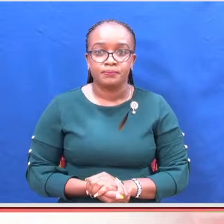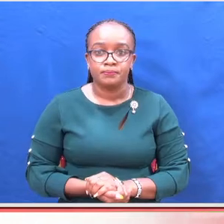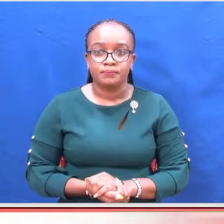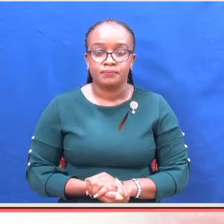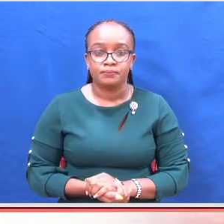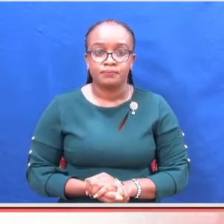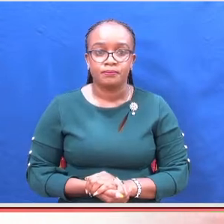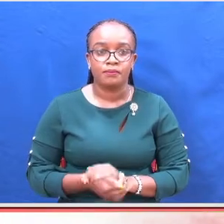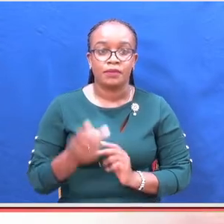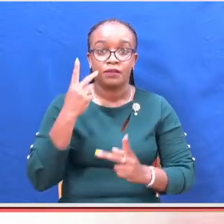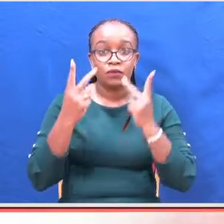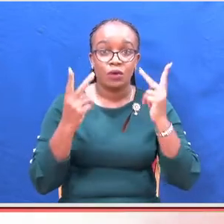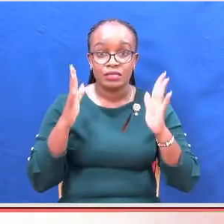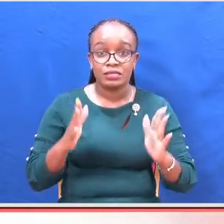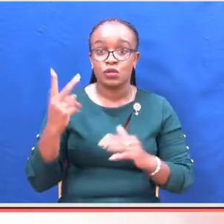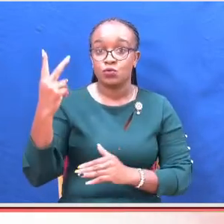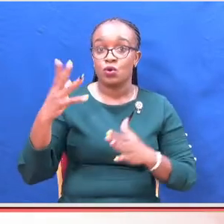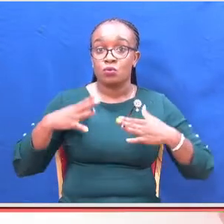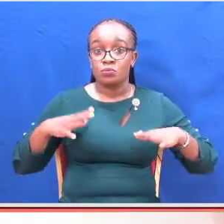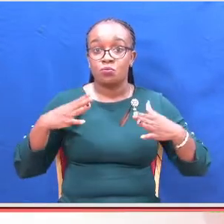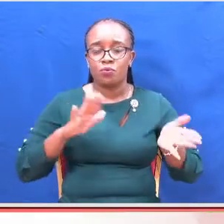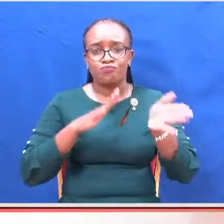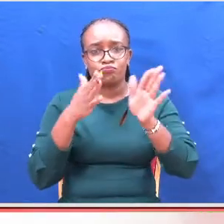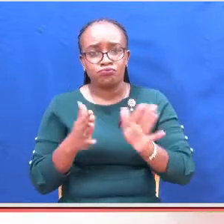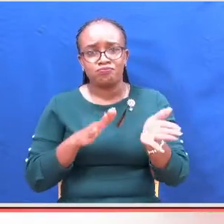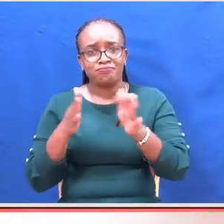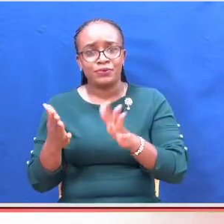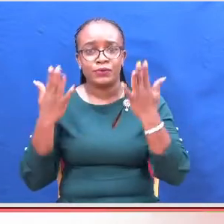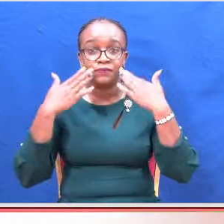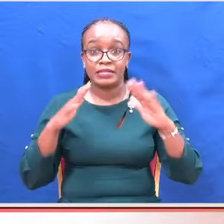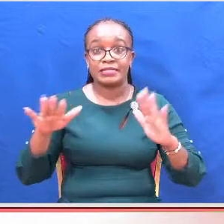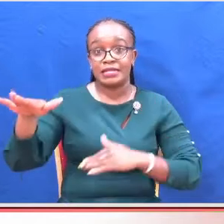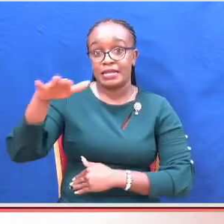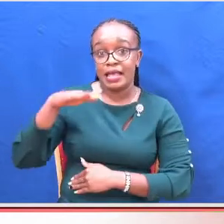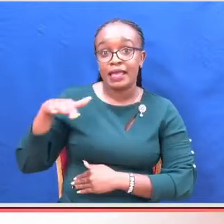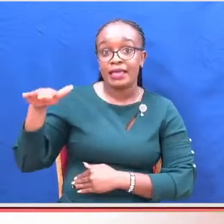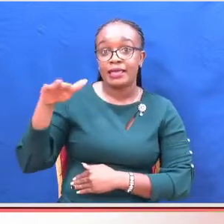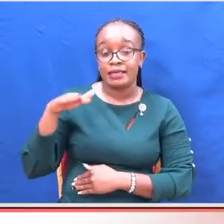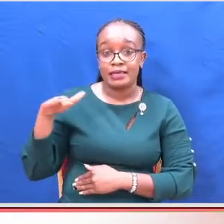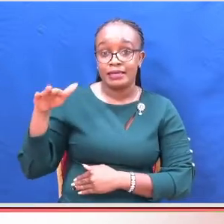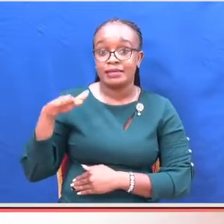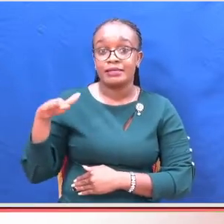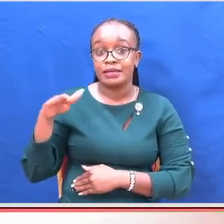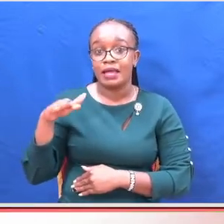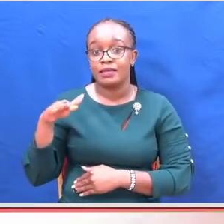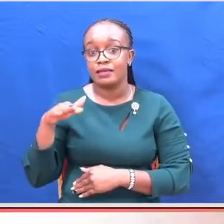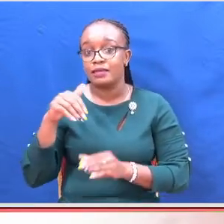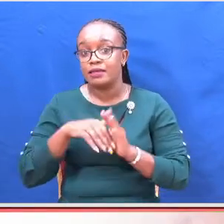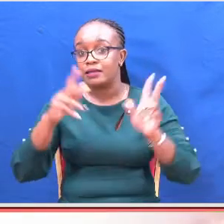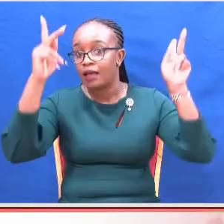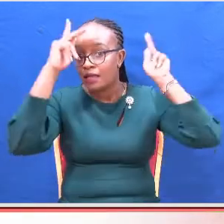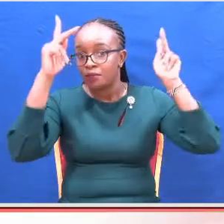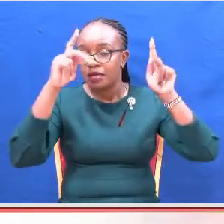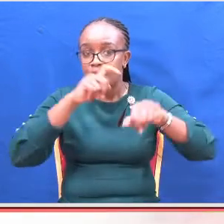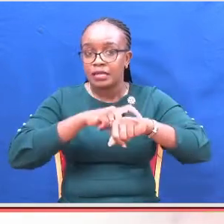Naam, mtazamaji, watu wawili wamefariki katika mazingira tatanishi kufuatia uvimbe usio wa kawaida kujitokeza mwilini